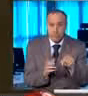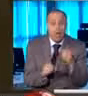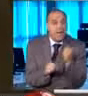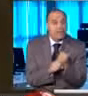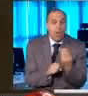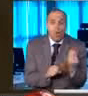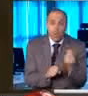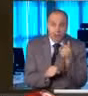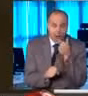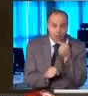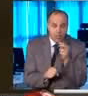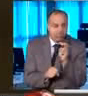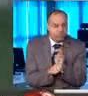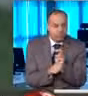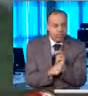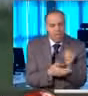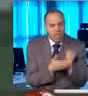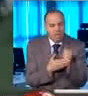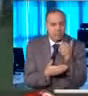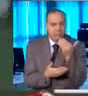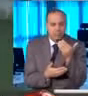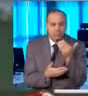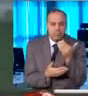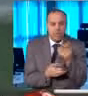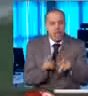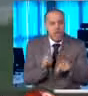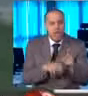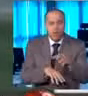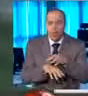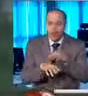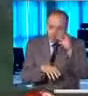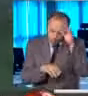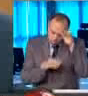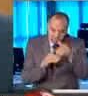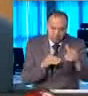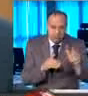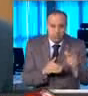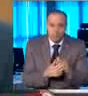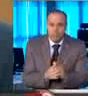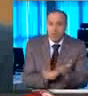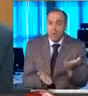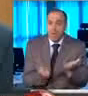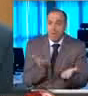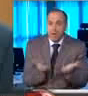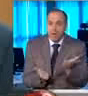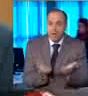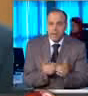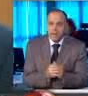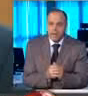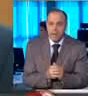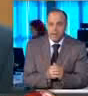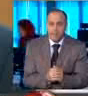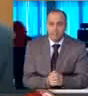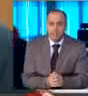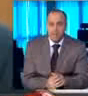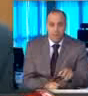الاستثمار يبقى غير مشجع في أغلب ولايات الجمهورية مقارنة بالتقرير من